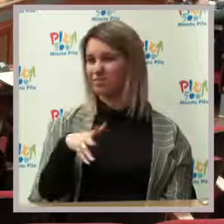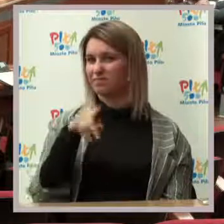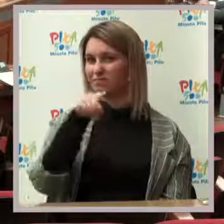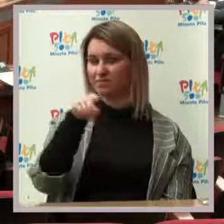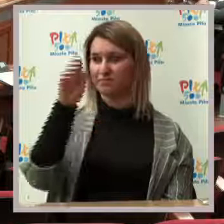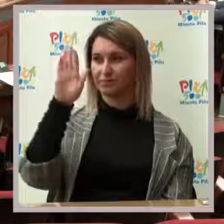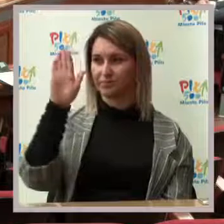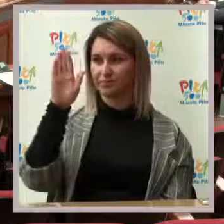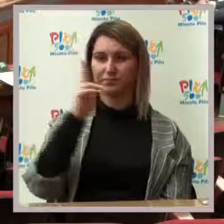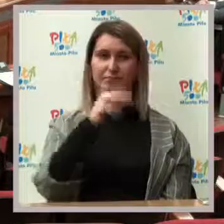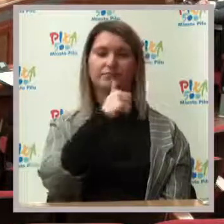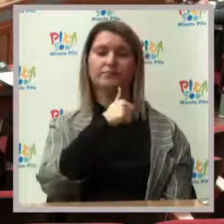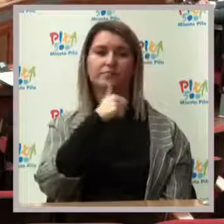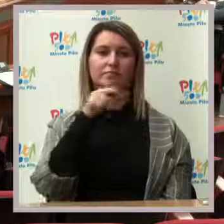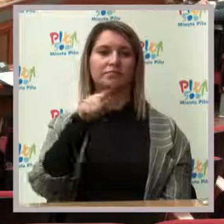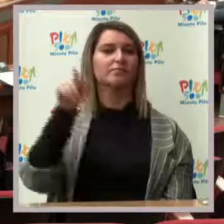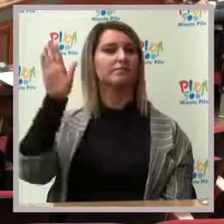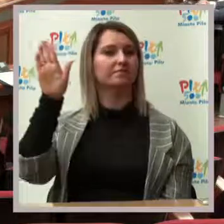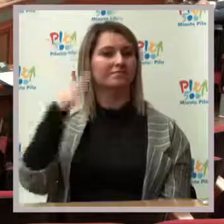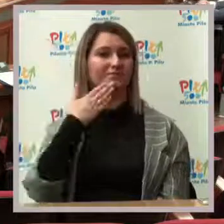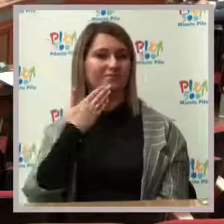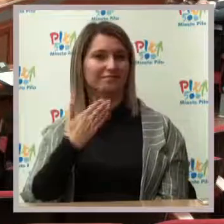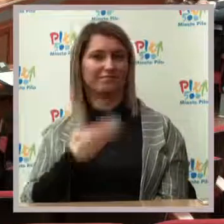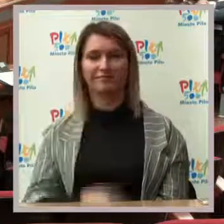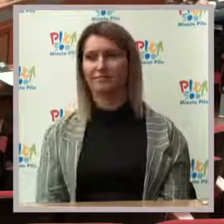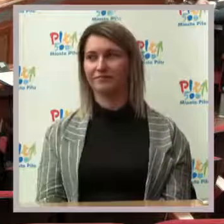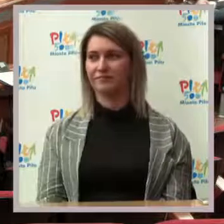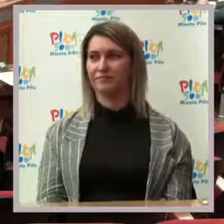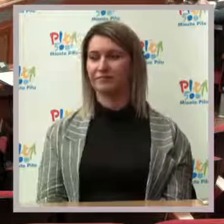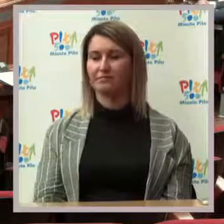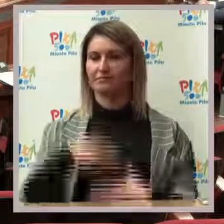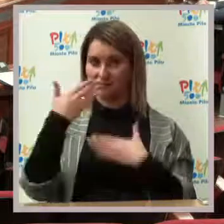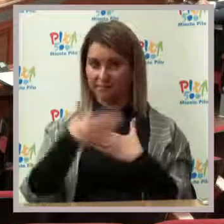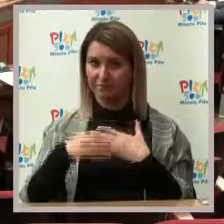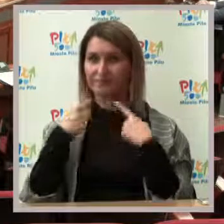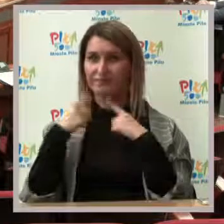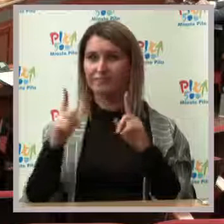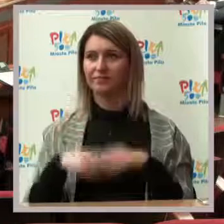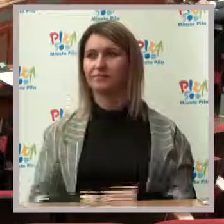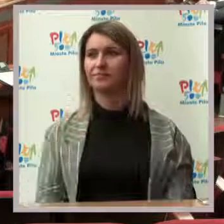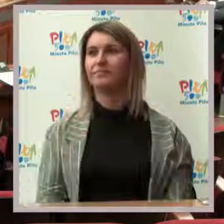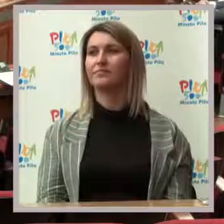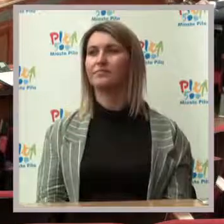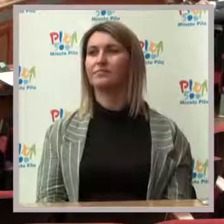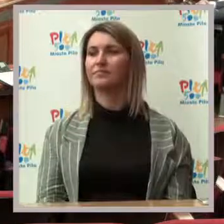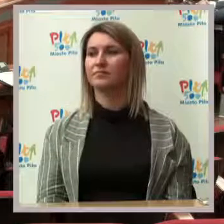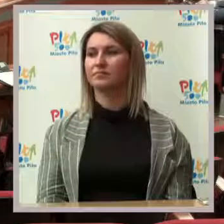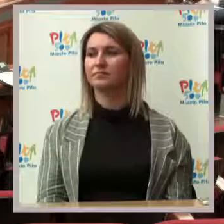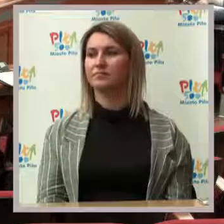przeciw? Kto wstrzymał się od głosowania? Kończę głosowanie.